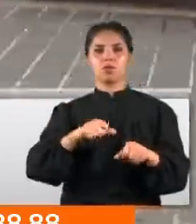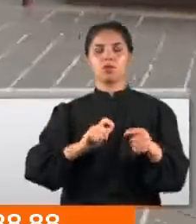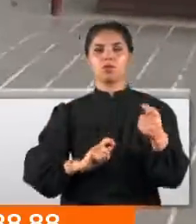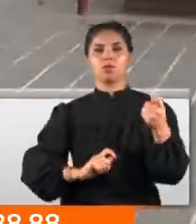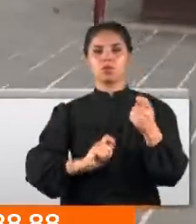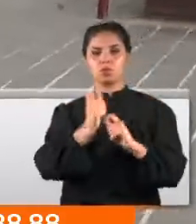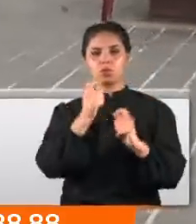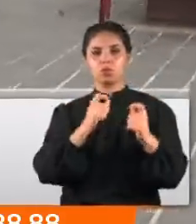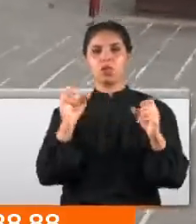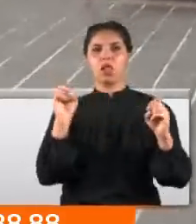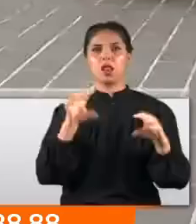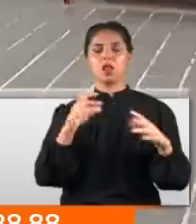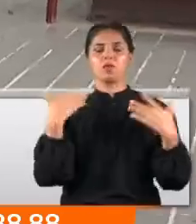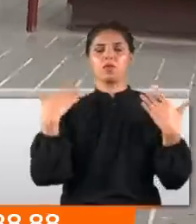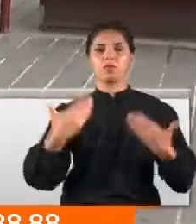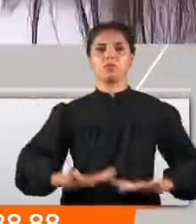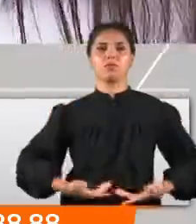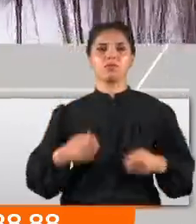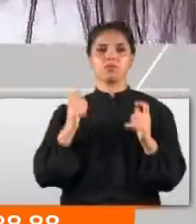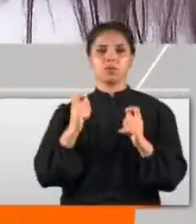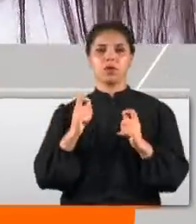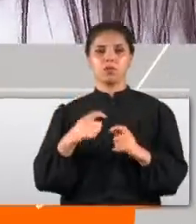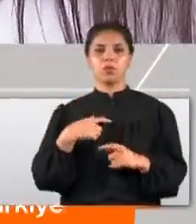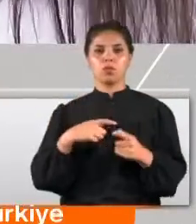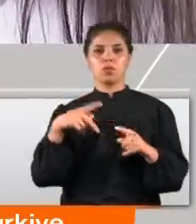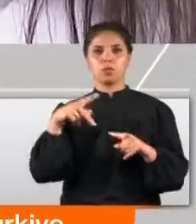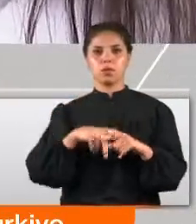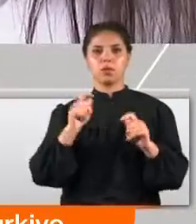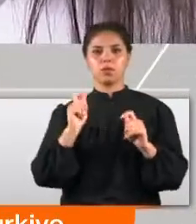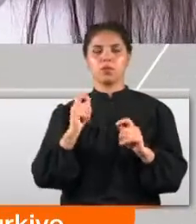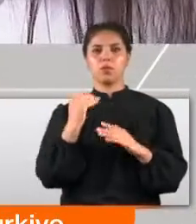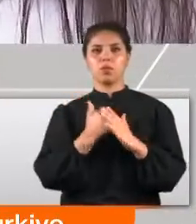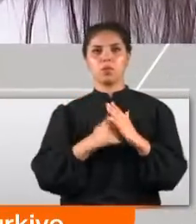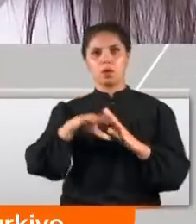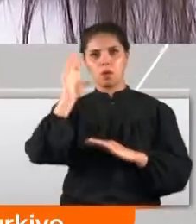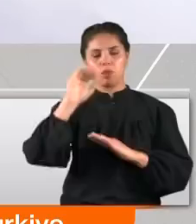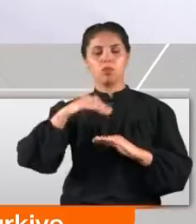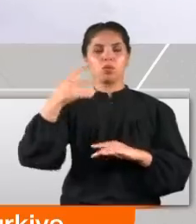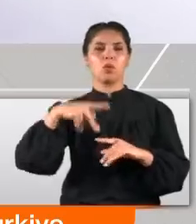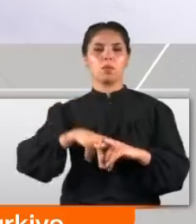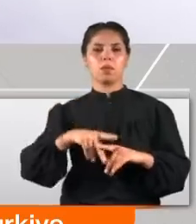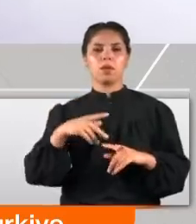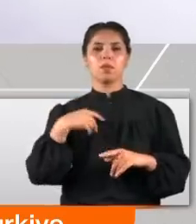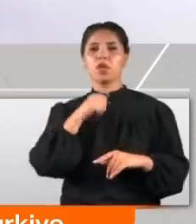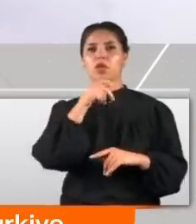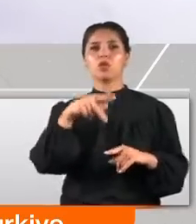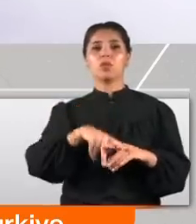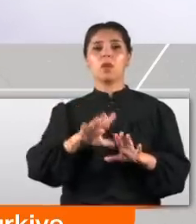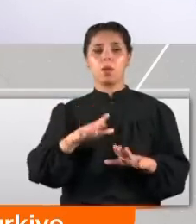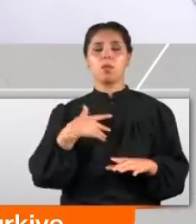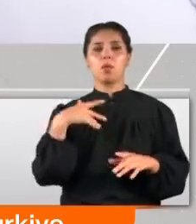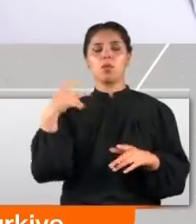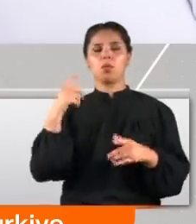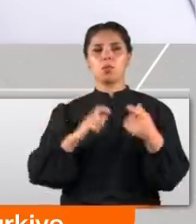kullanırken reflektörlü yeleklerden giymeniz gerekiyor. Kullanacak olsaydım büyük ihtimal kuralları öğrenirdim, öyle kullanırdım. Hiç kullanmadım ama